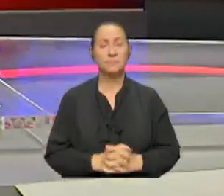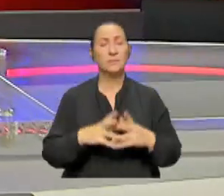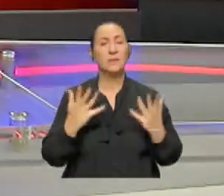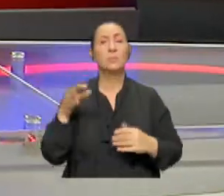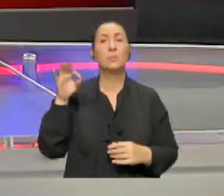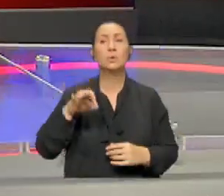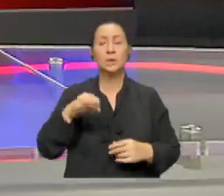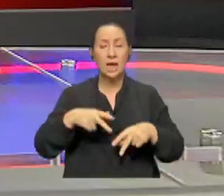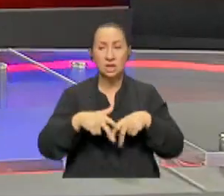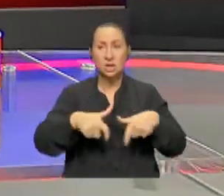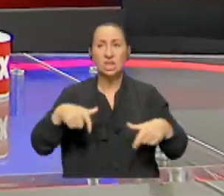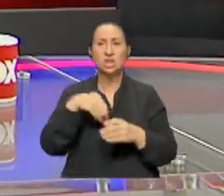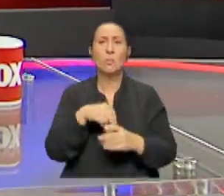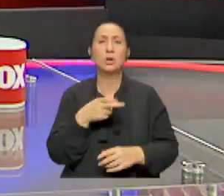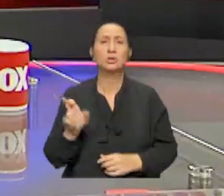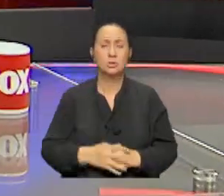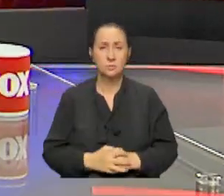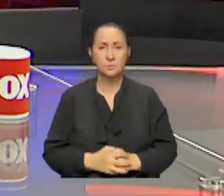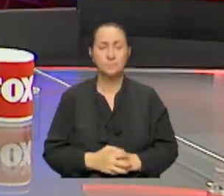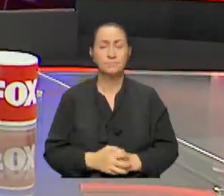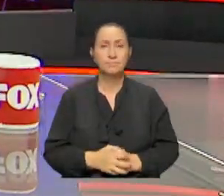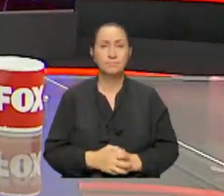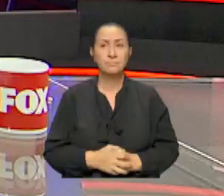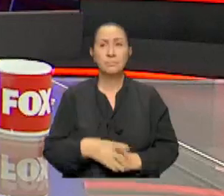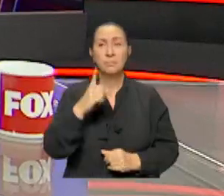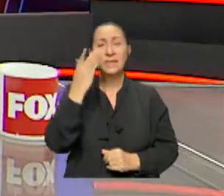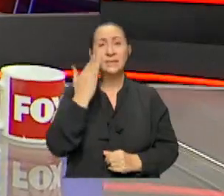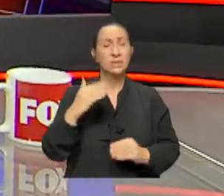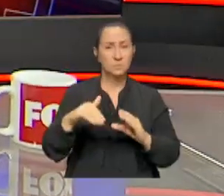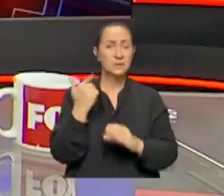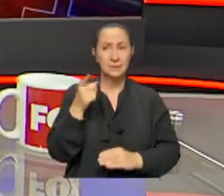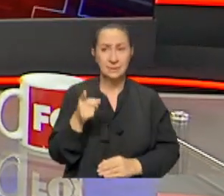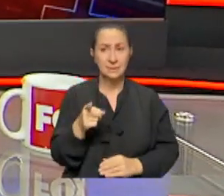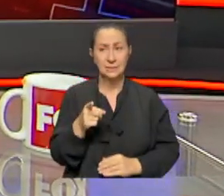Efendim bugün etiketimiz içi boş. Bir izleyicimiz